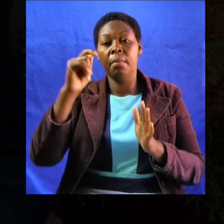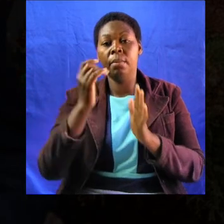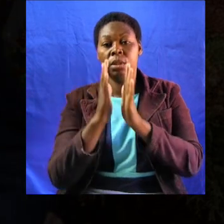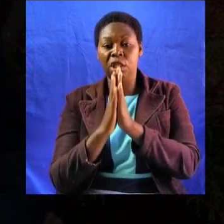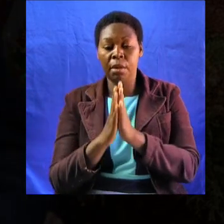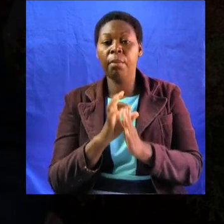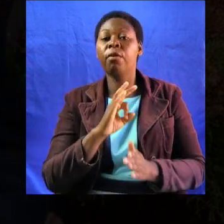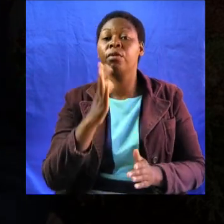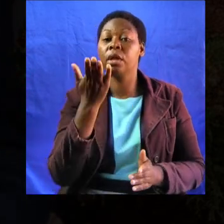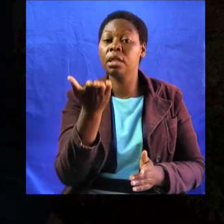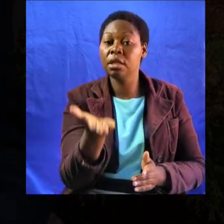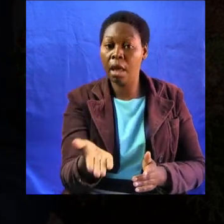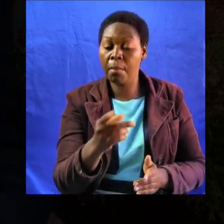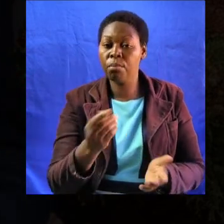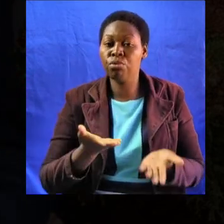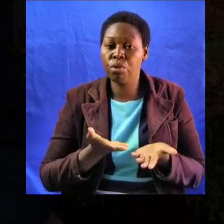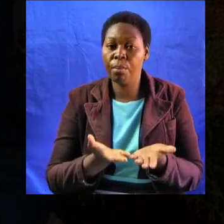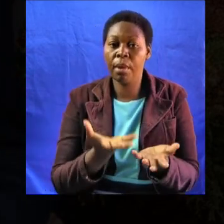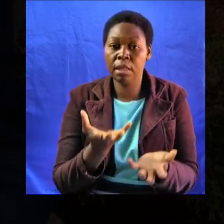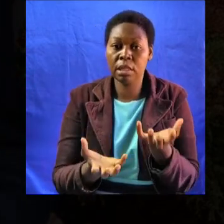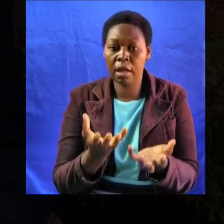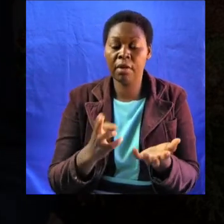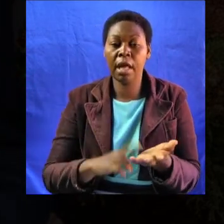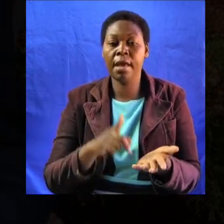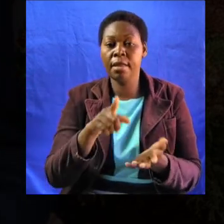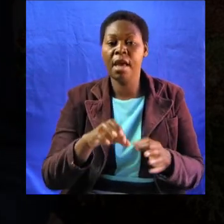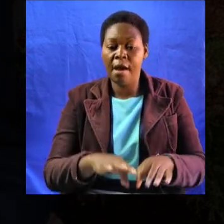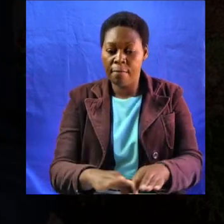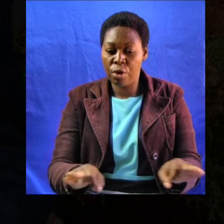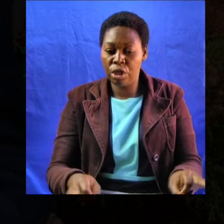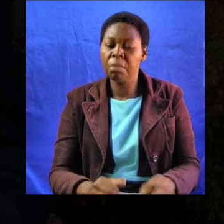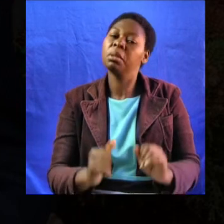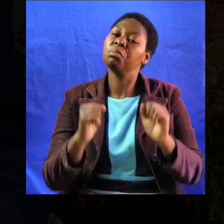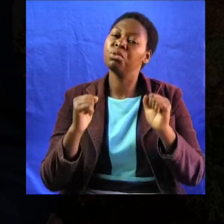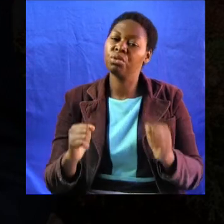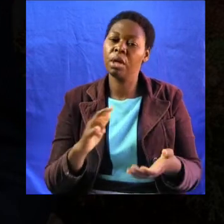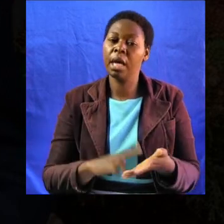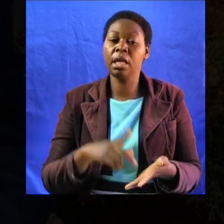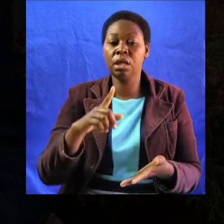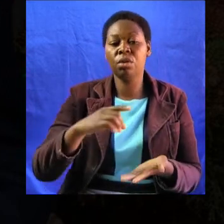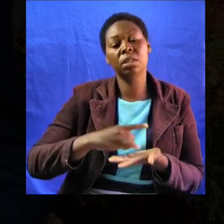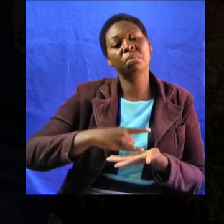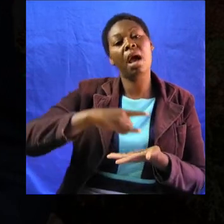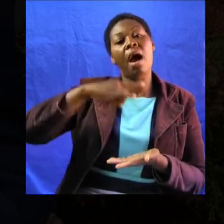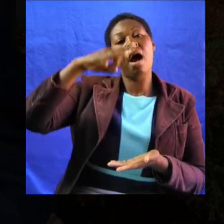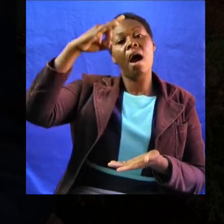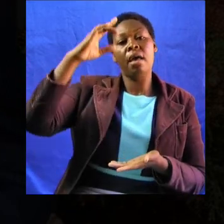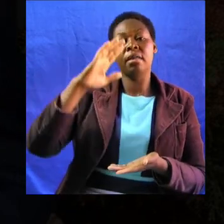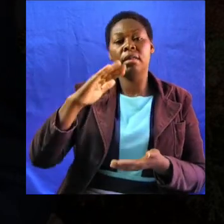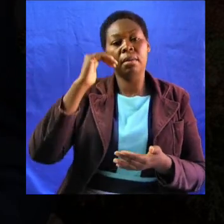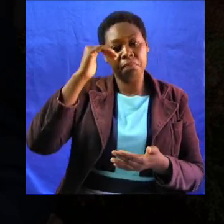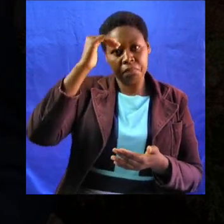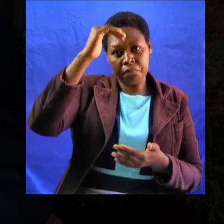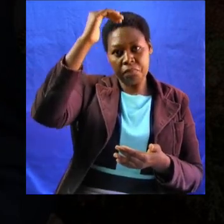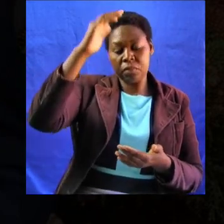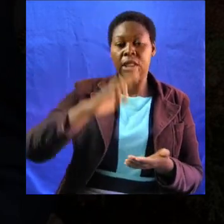zvibayiro nenheyo dzaye dziteiwe nesimba kukwirira kwayo kusvika makubita ana makumi matanhatu. Toda kuti chiverengai